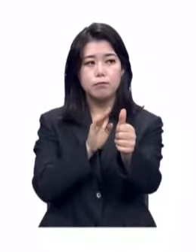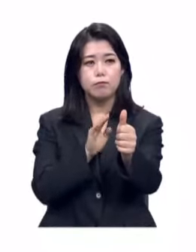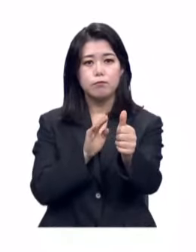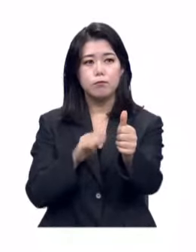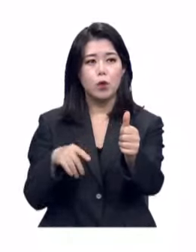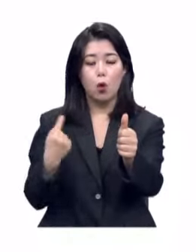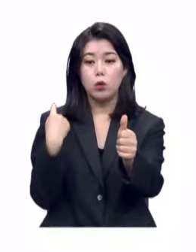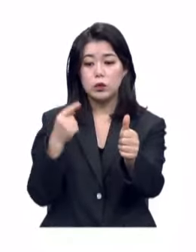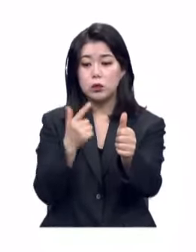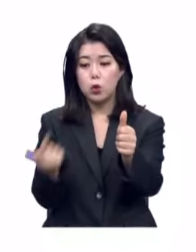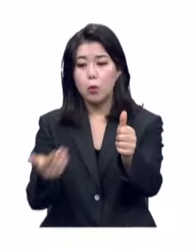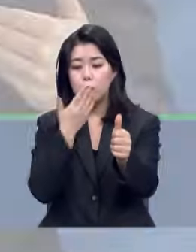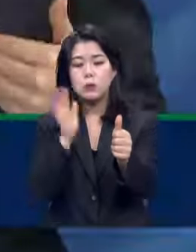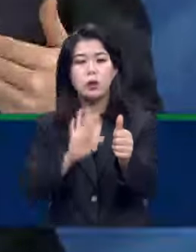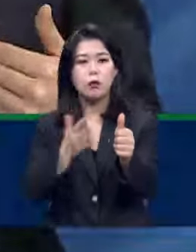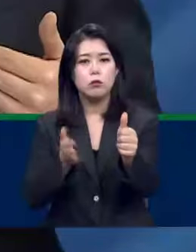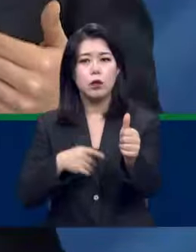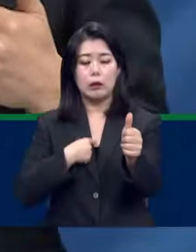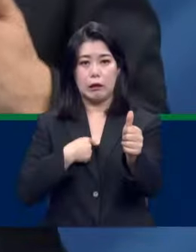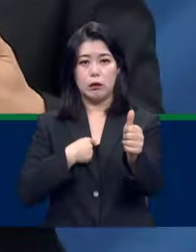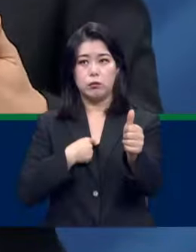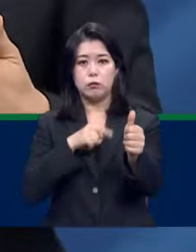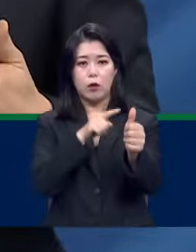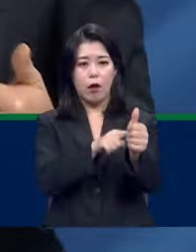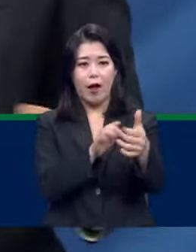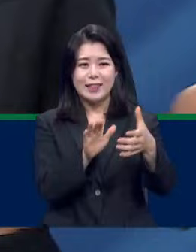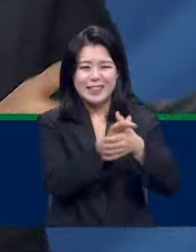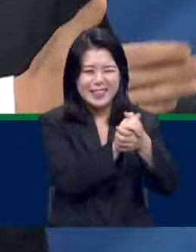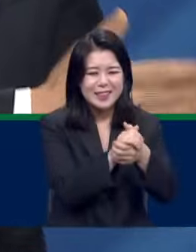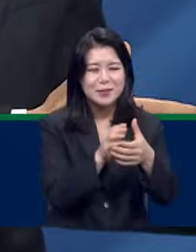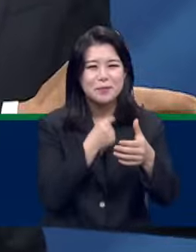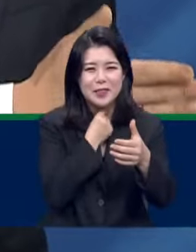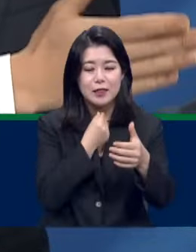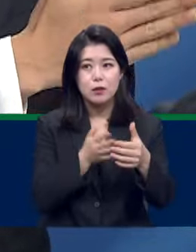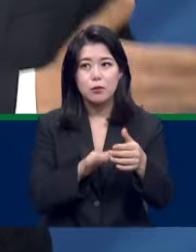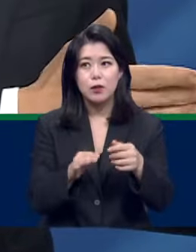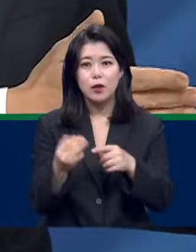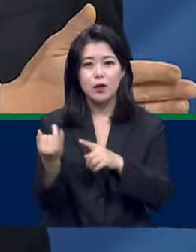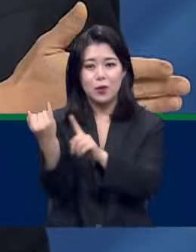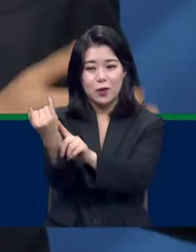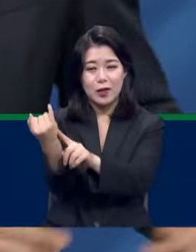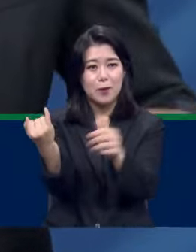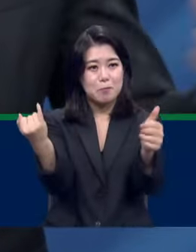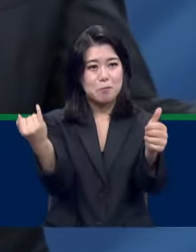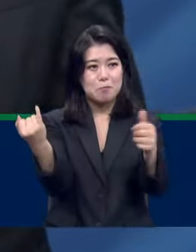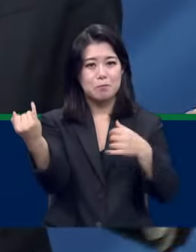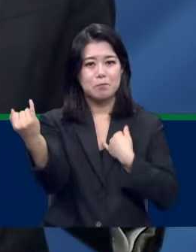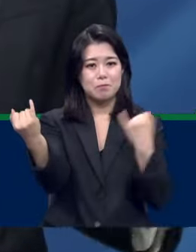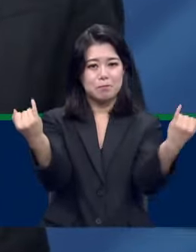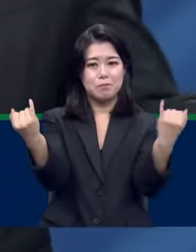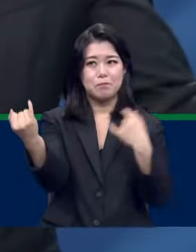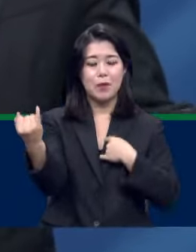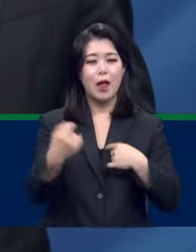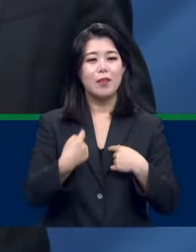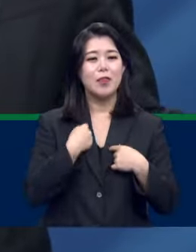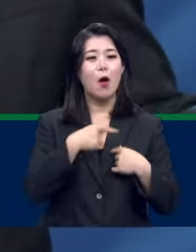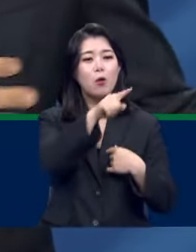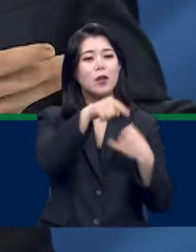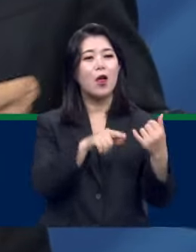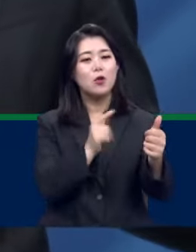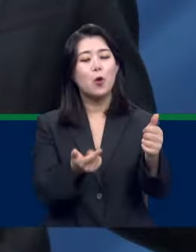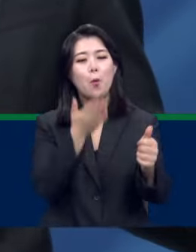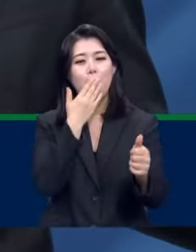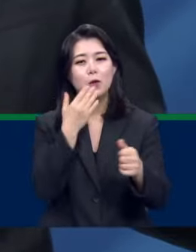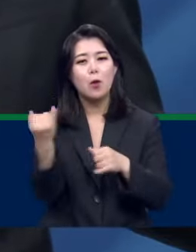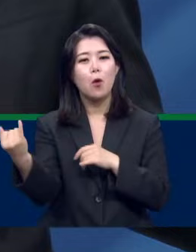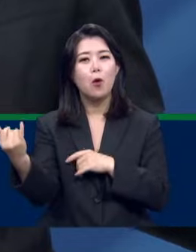우리가 어제 저녁을 안 먹었는데 제가 만약에 친한 척을 하고 싶어서 여기 이제 패널 분께 내가 어제 앵커님 하고 저녁 먹네 잖아 막